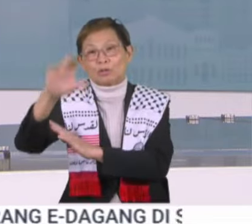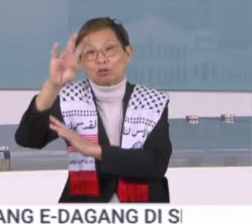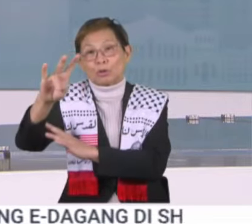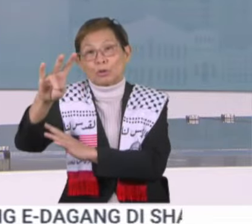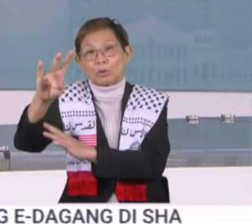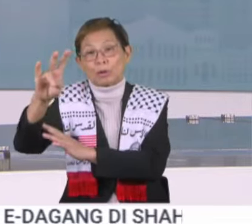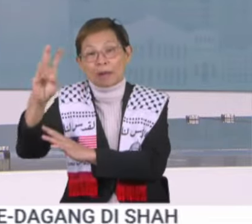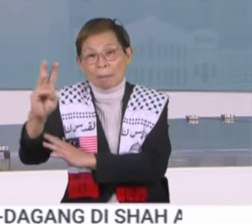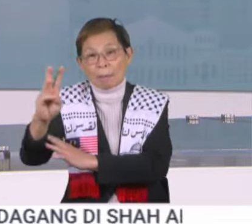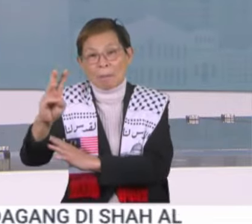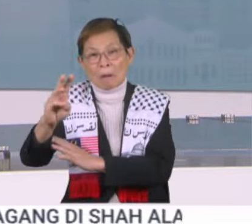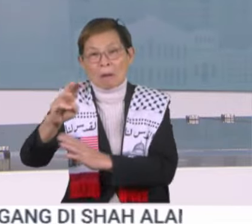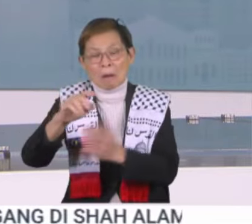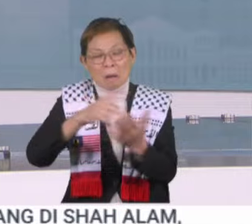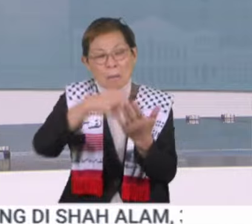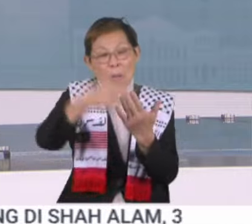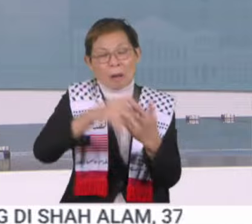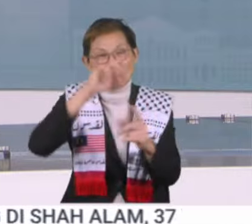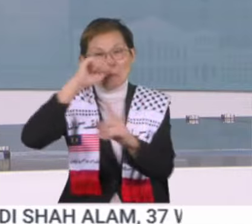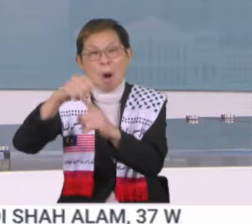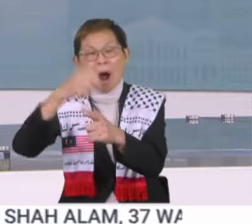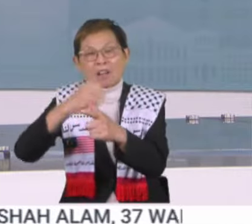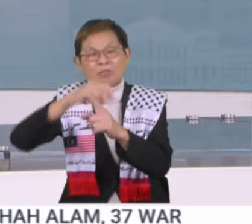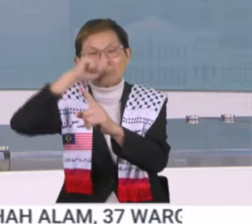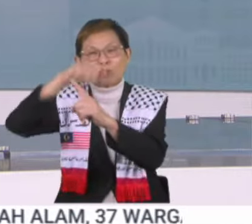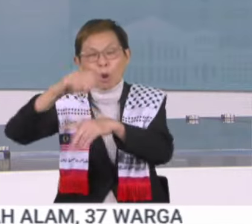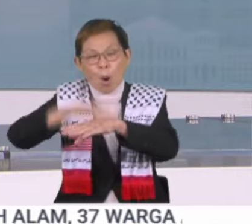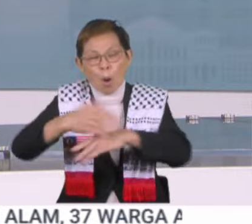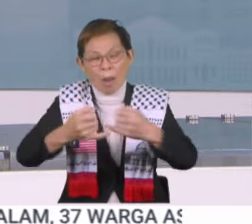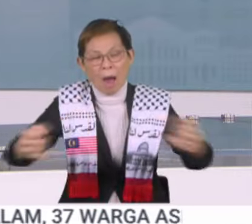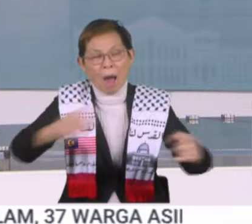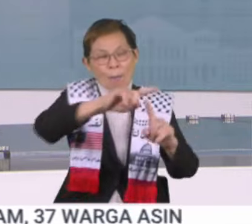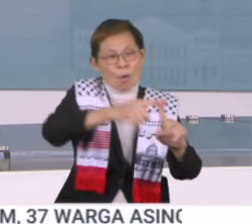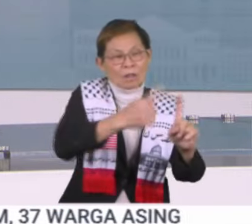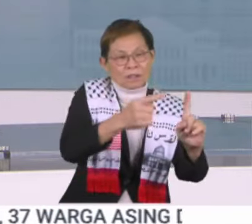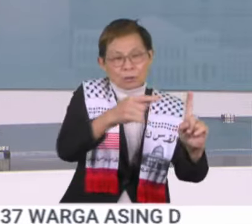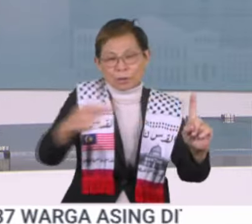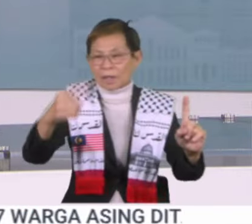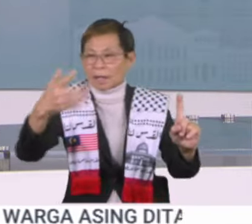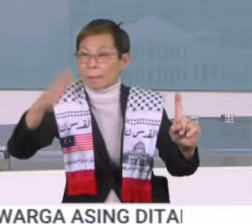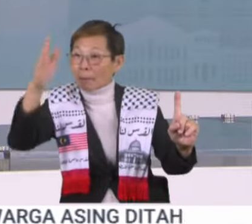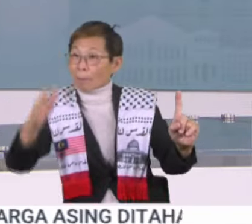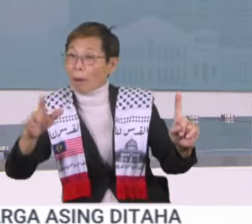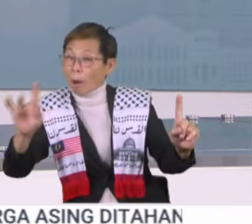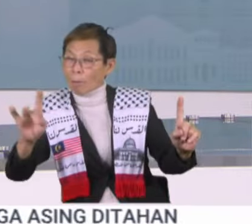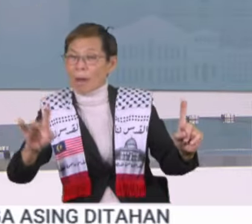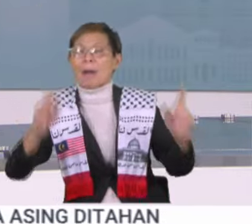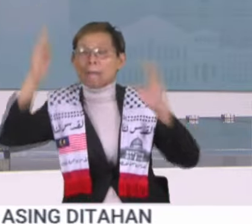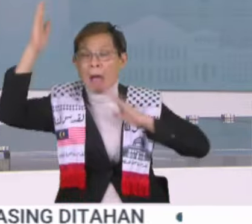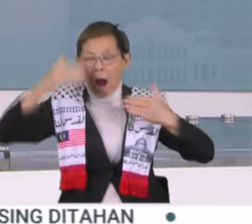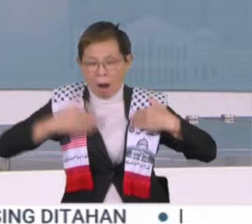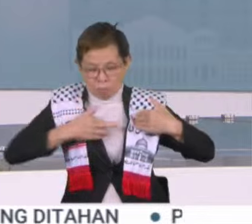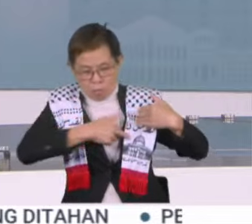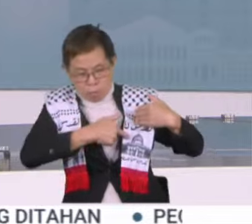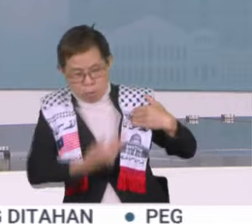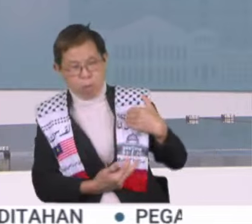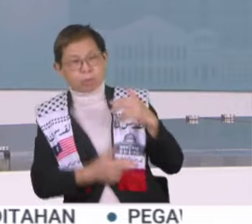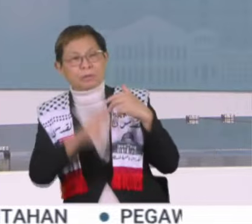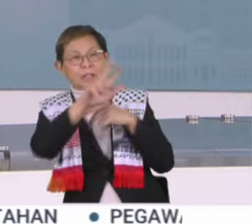32,676 kandungan penipuan atau skam dalam talian antara Januari hingga 15 Ogos. Negara juga turut mengalami kerugian